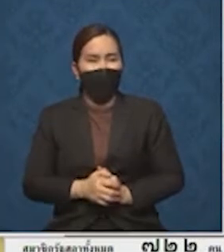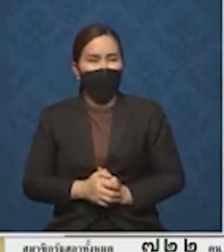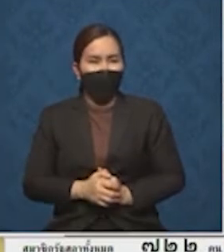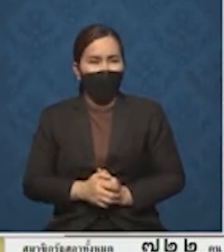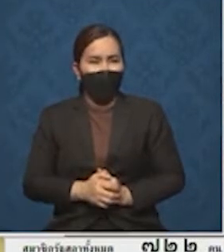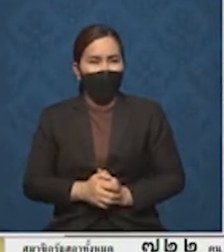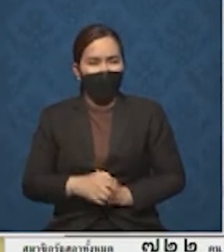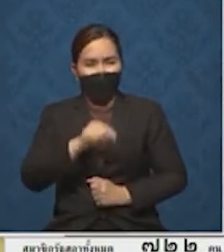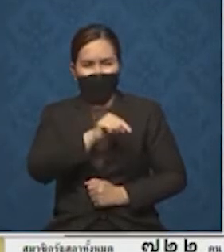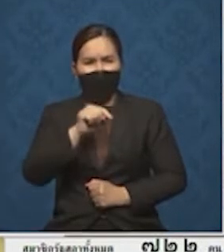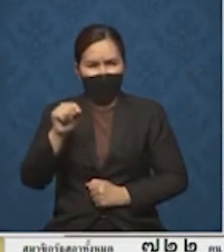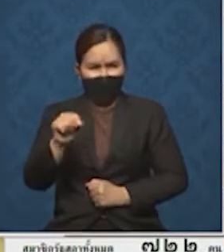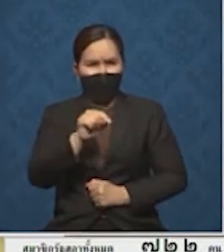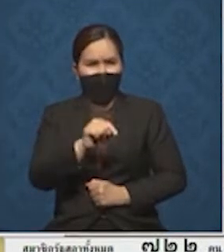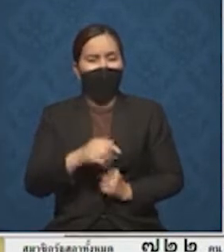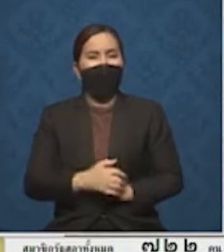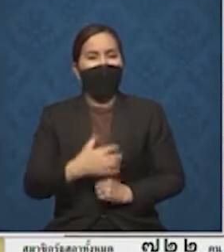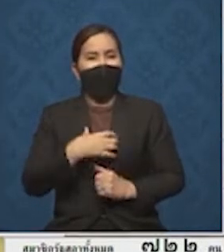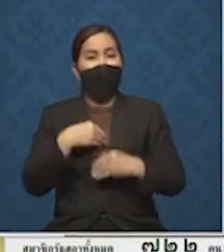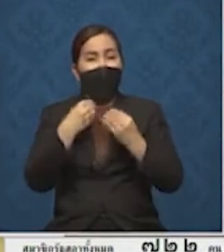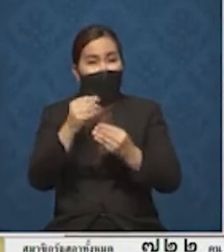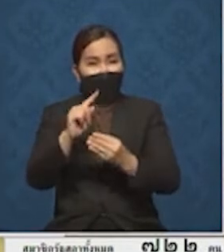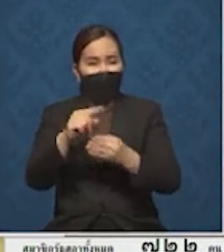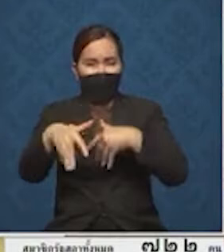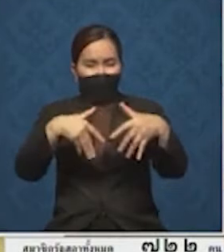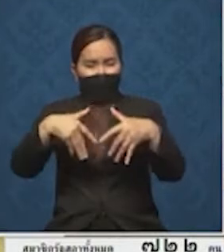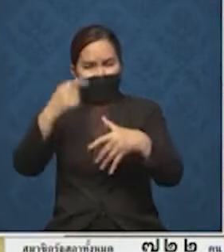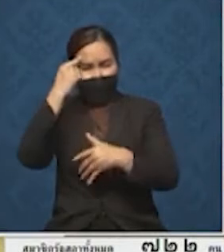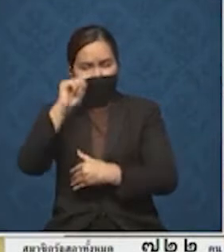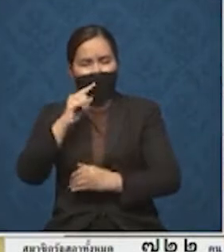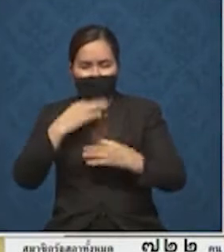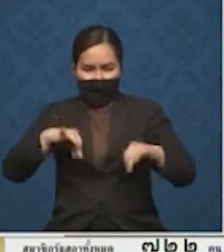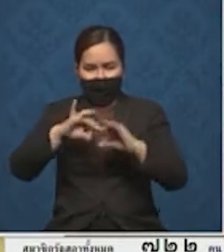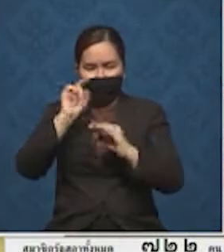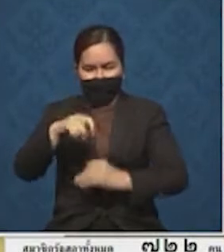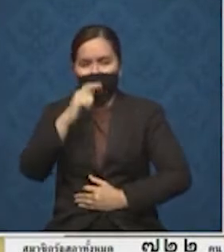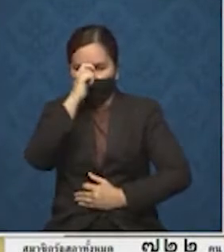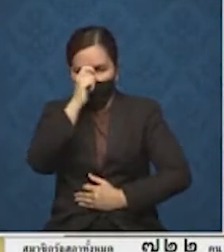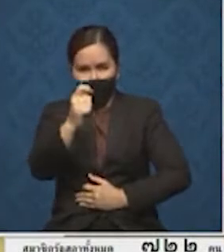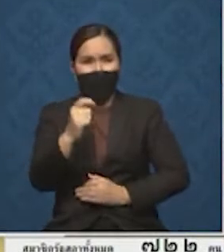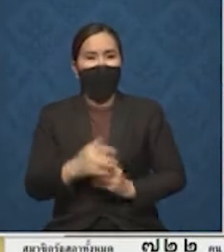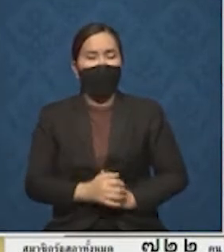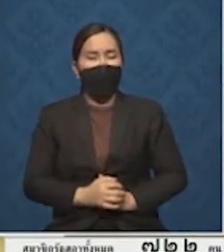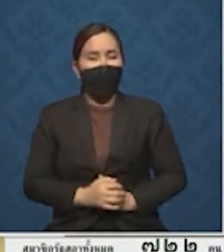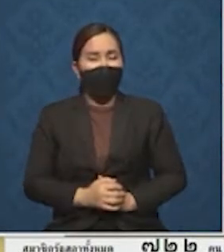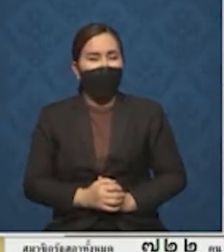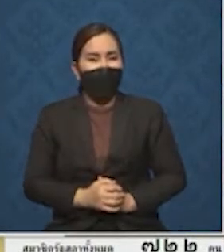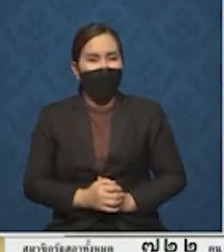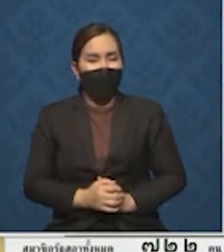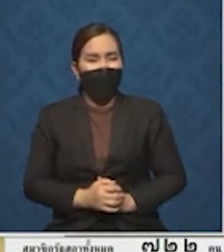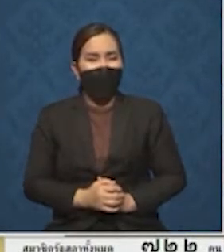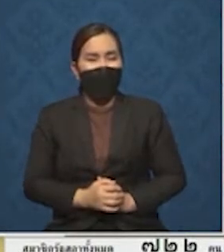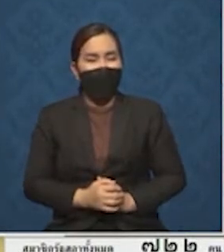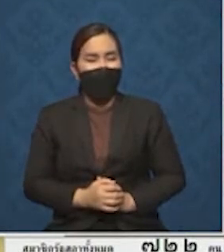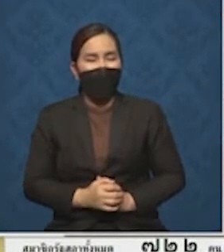อยากให้เขารศประชาชนด้วยที่สำคัญครั ทประกฎว่า